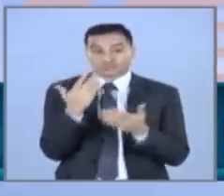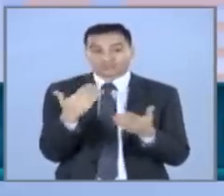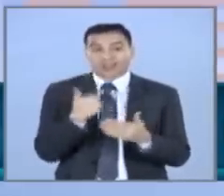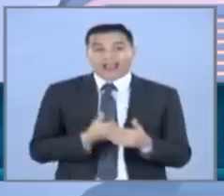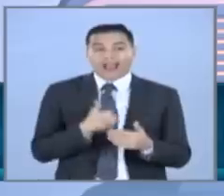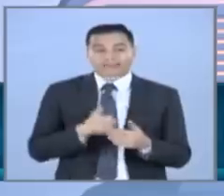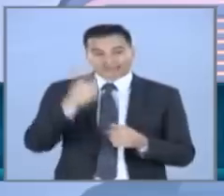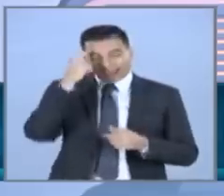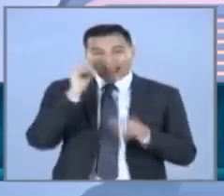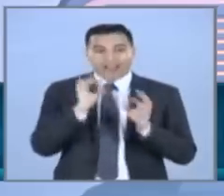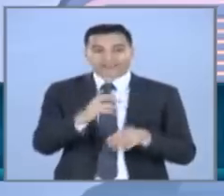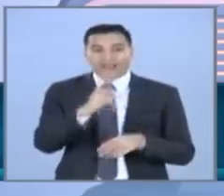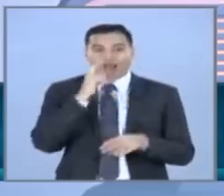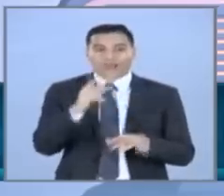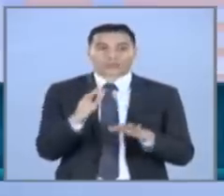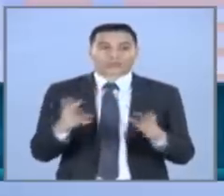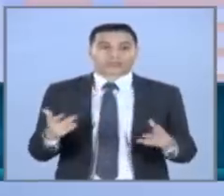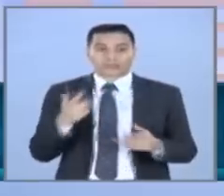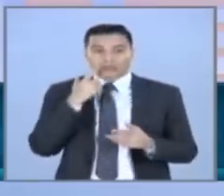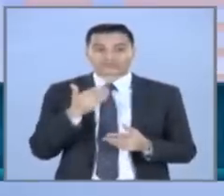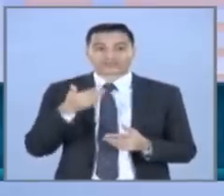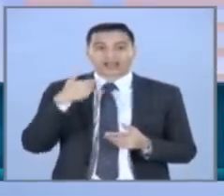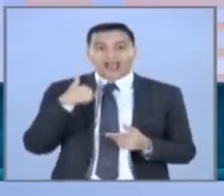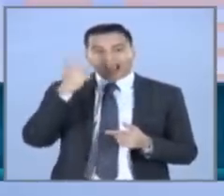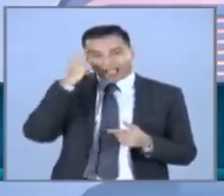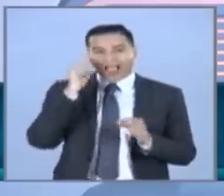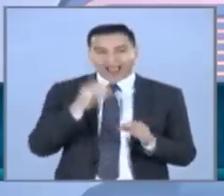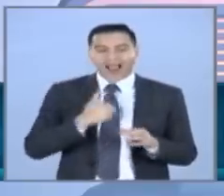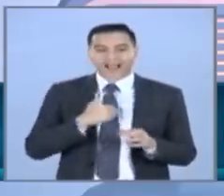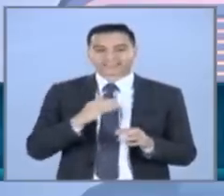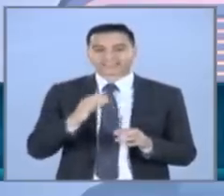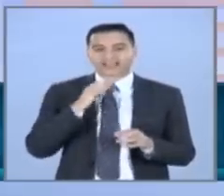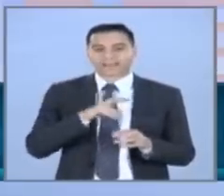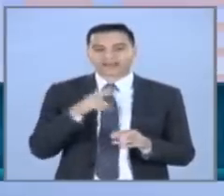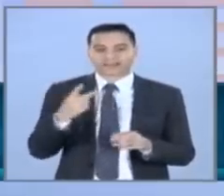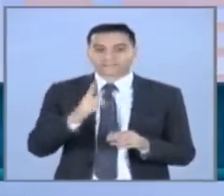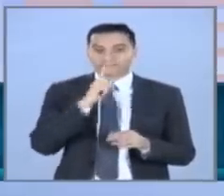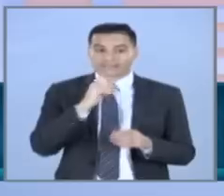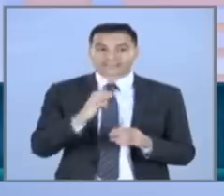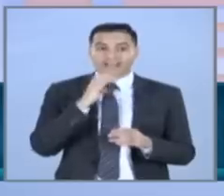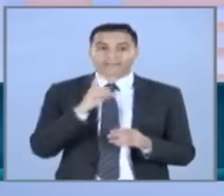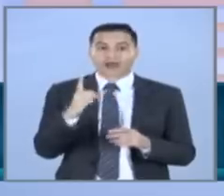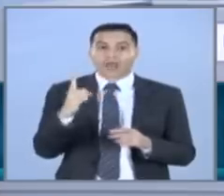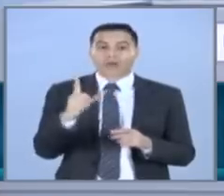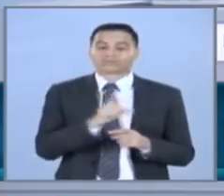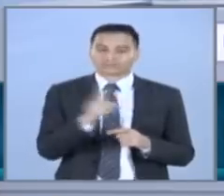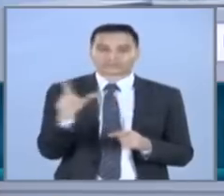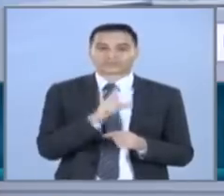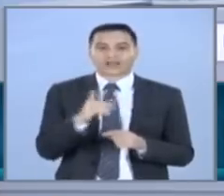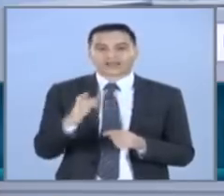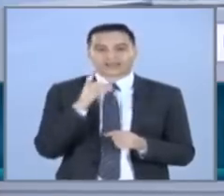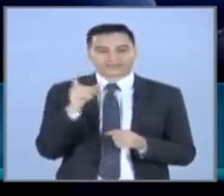يعني انا عارف هتقولوا ايه. عندي الاجابة التانية، عندي بس الاجابة الاولى صح، اجابة